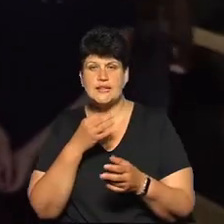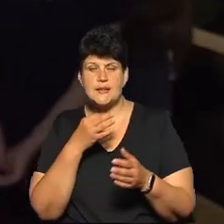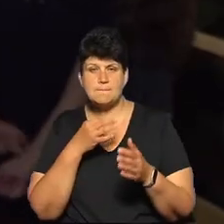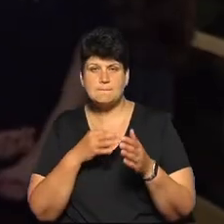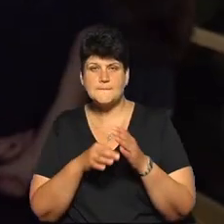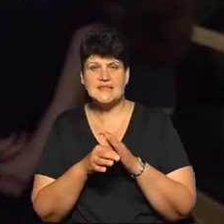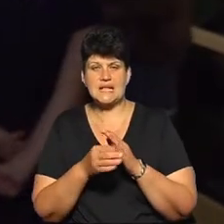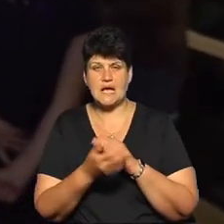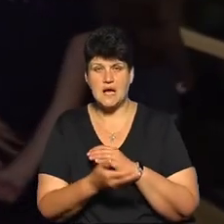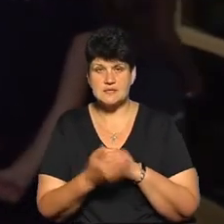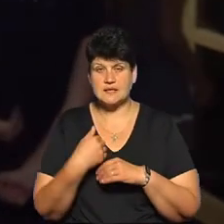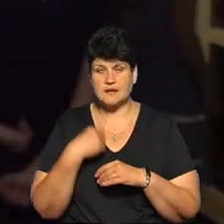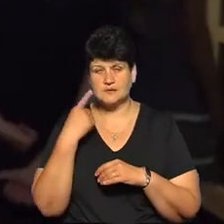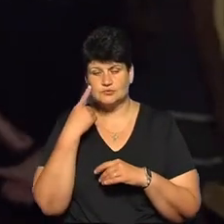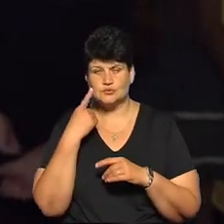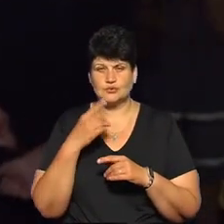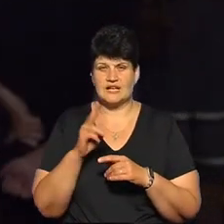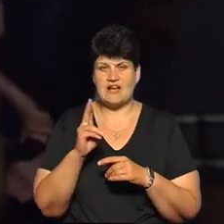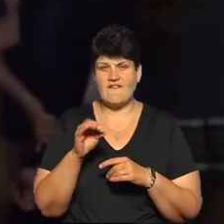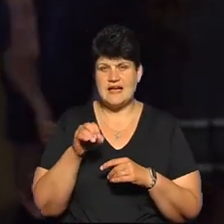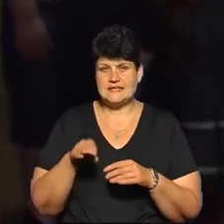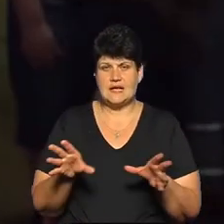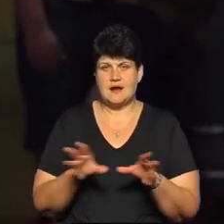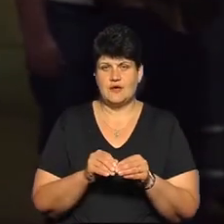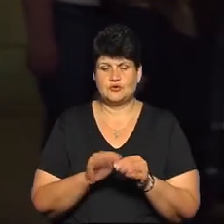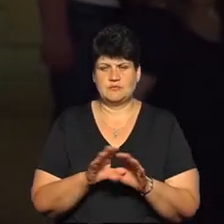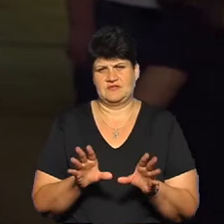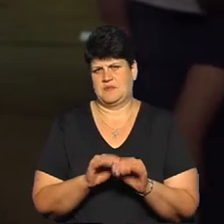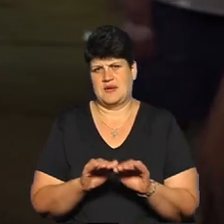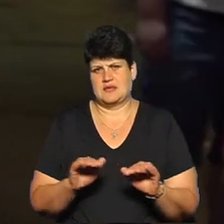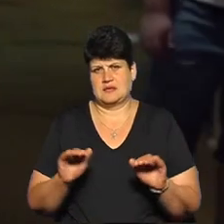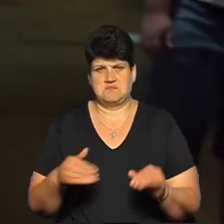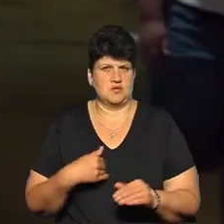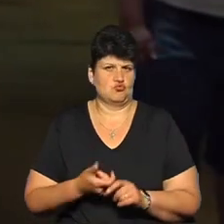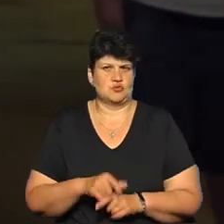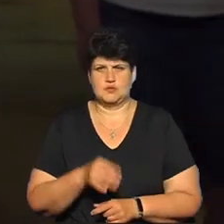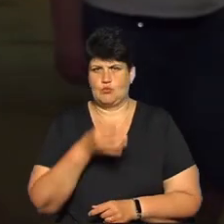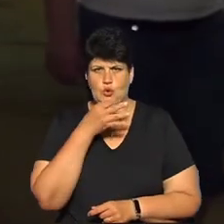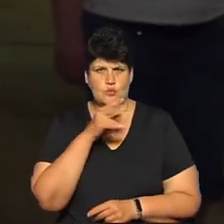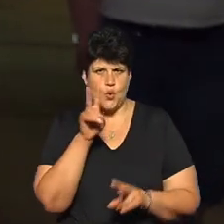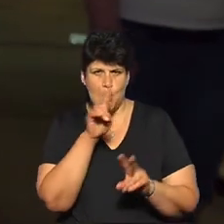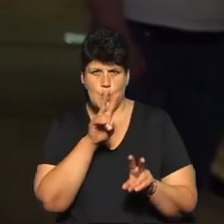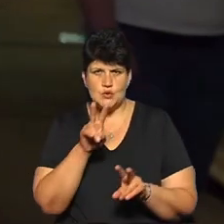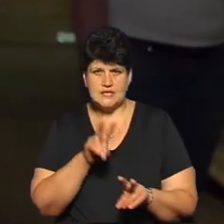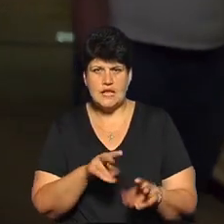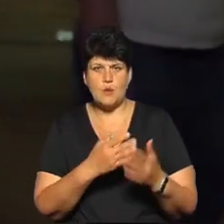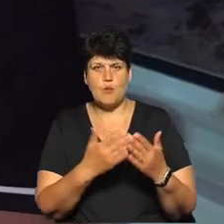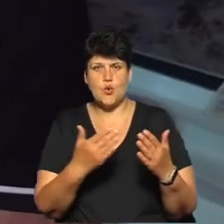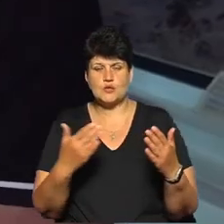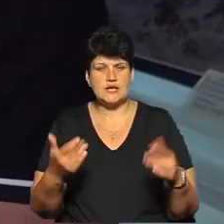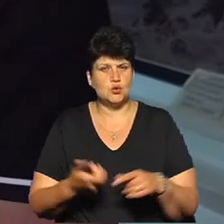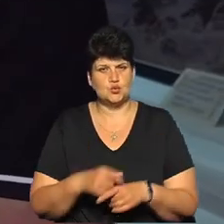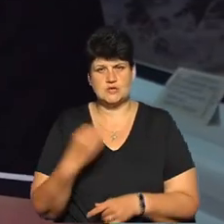Я тут розгадую квести разом з усіма дітьми. Мені тут дуже сподобалося. Розглядаю сам музей, дуже